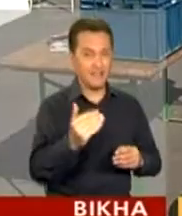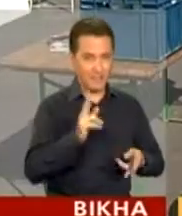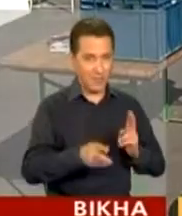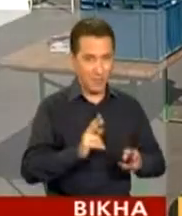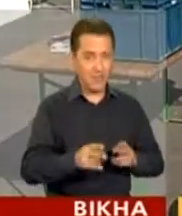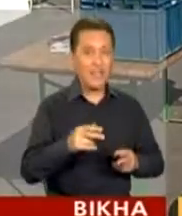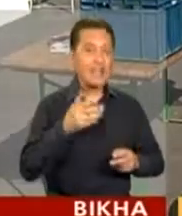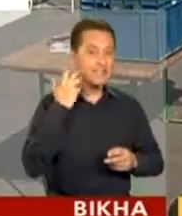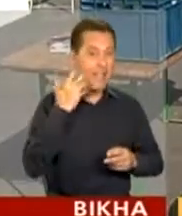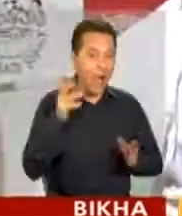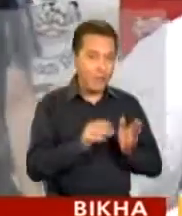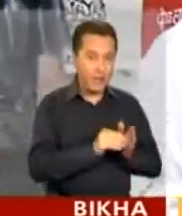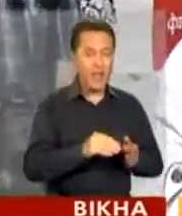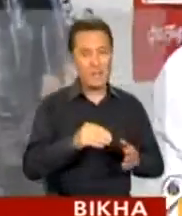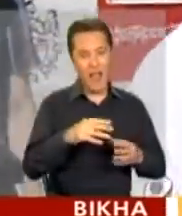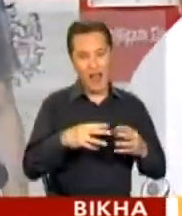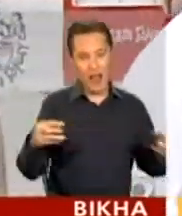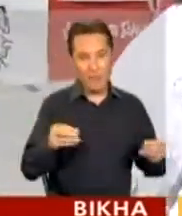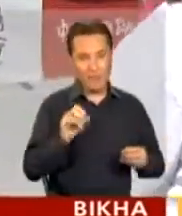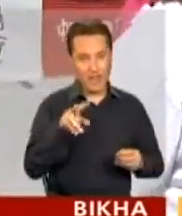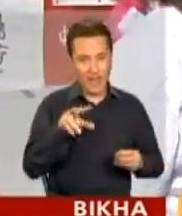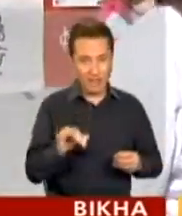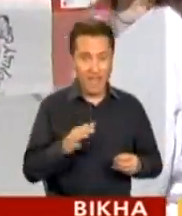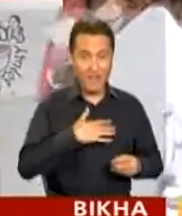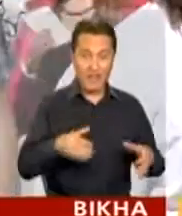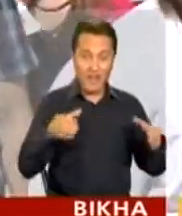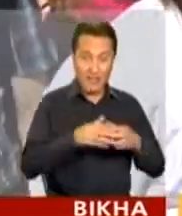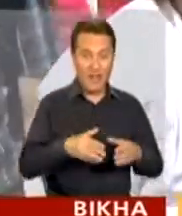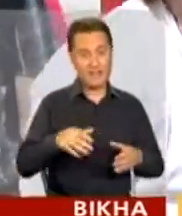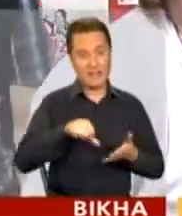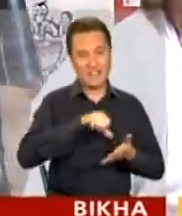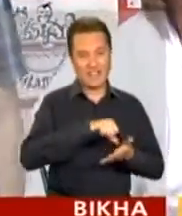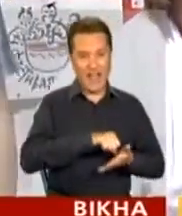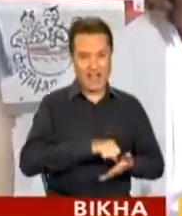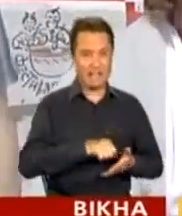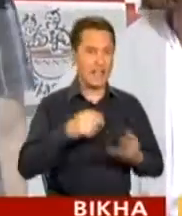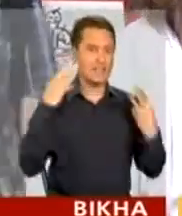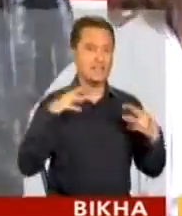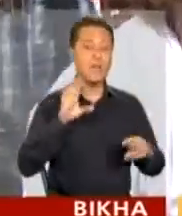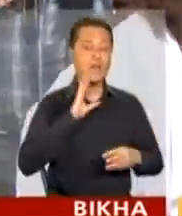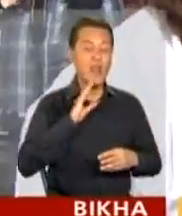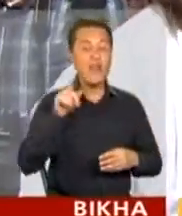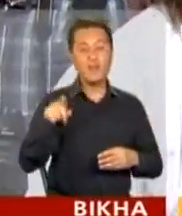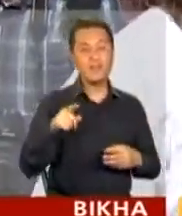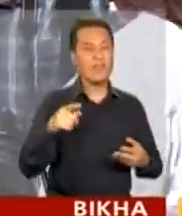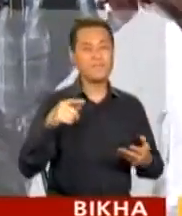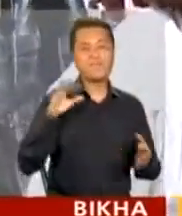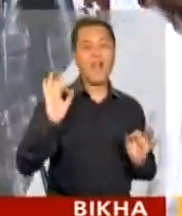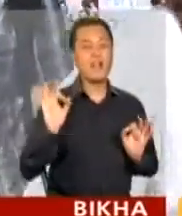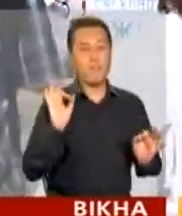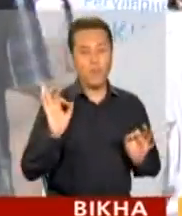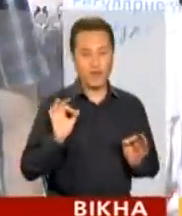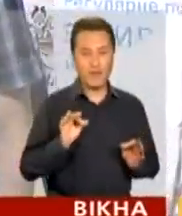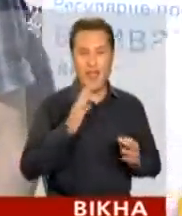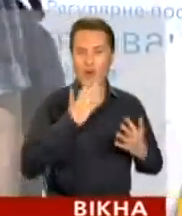учасниць змагань поки що немає. Наша команда взагалі складається з моделей. Але моделі вони гламурні і тому,